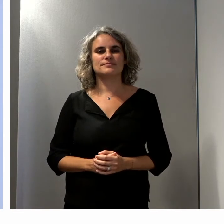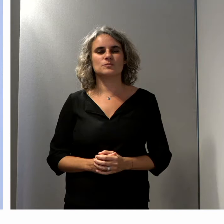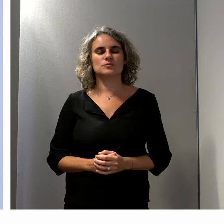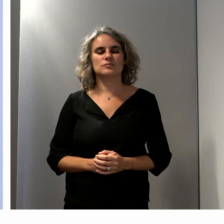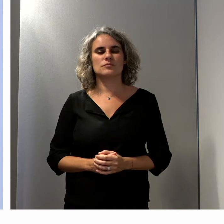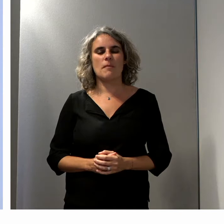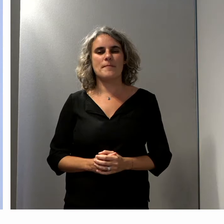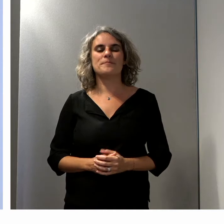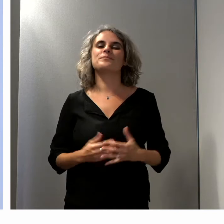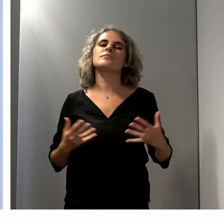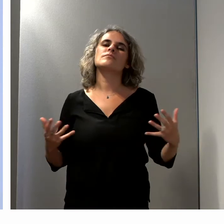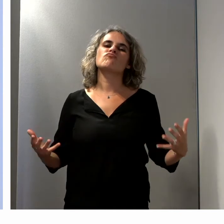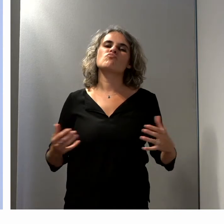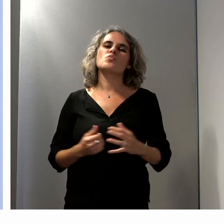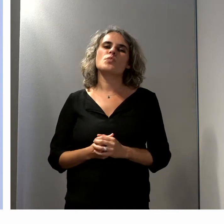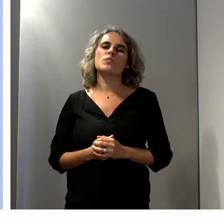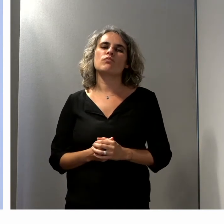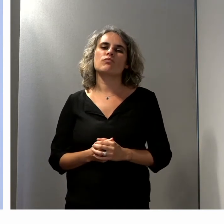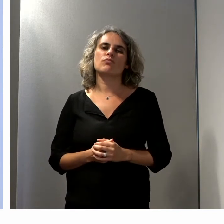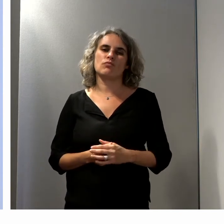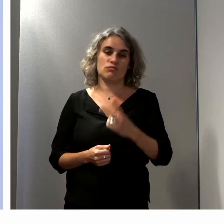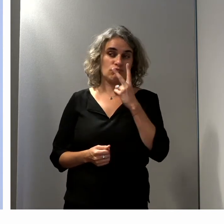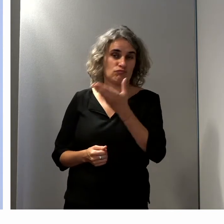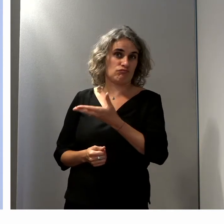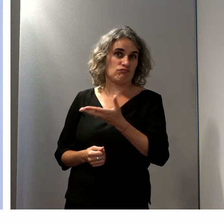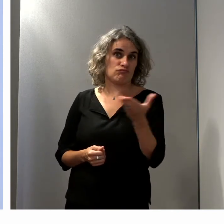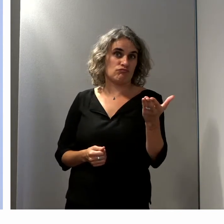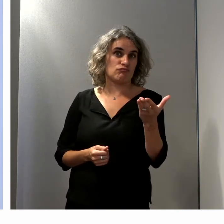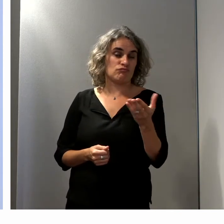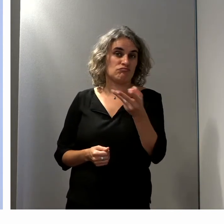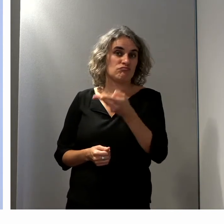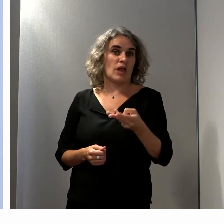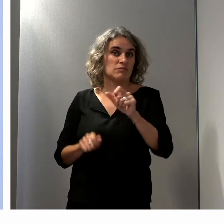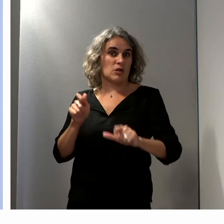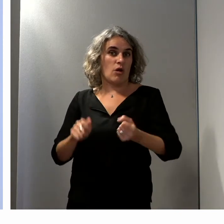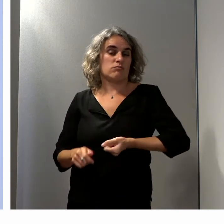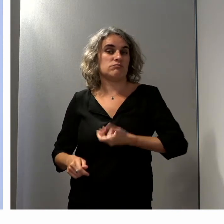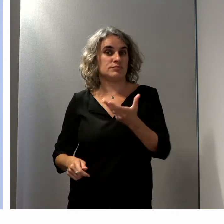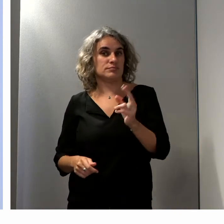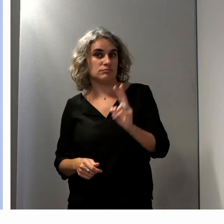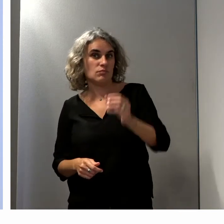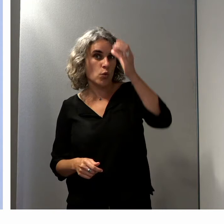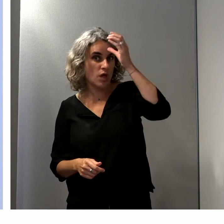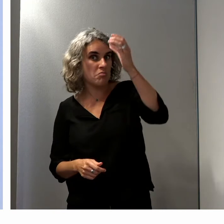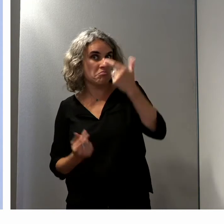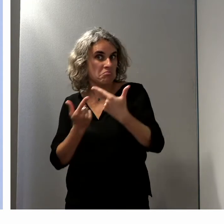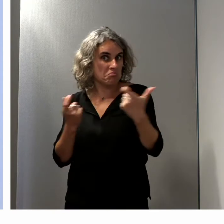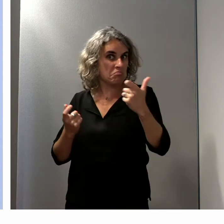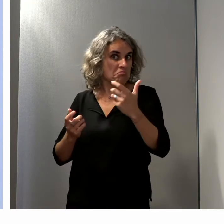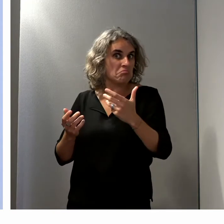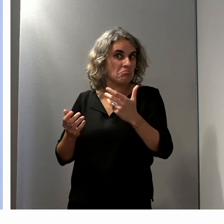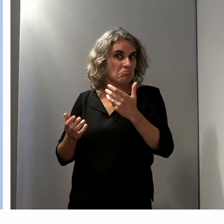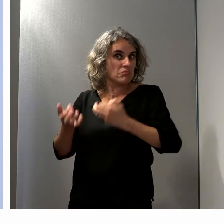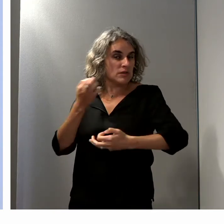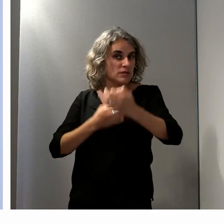peu exhaustif déjà de nos panélistes, on a un certain nombre de concepts qui sont d'ores et déjà posés sur la table. On a d'ailleurs